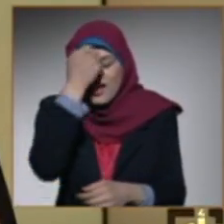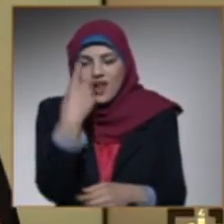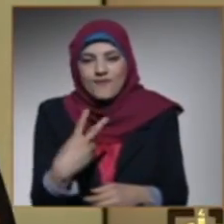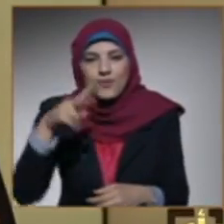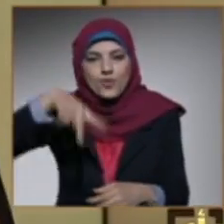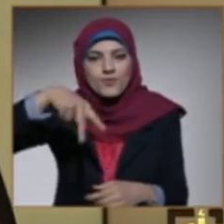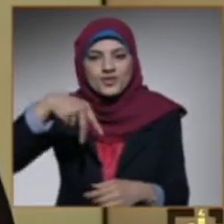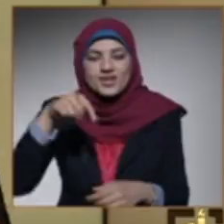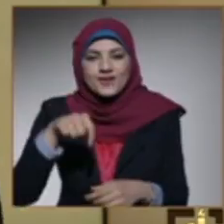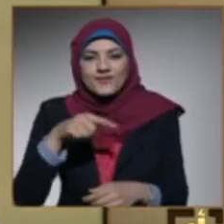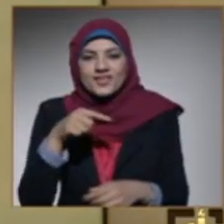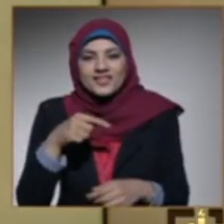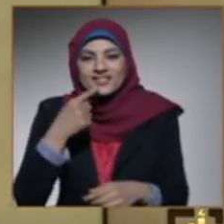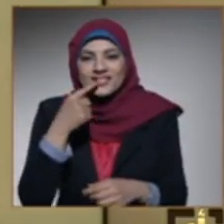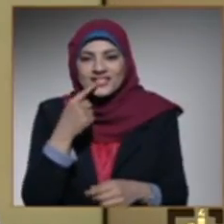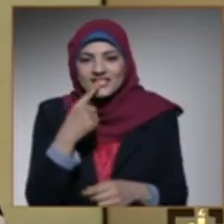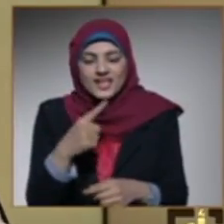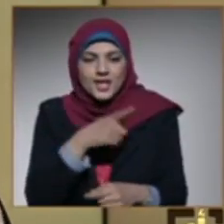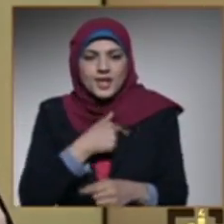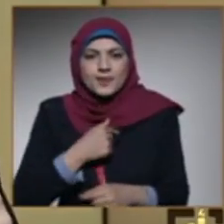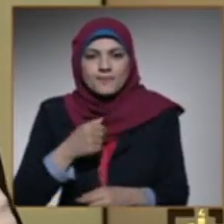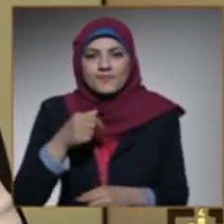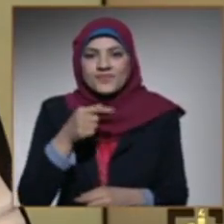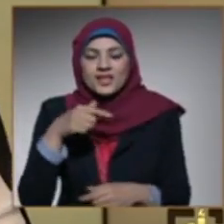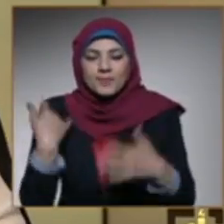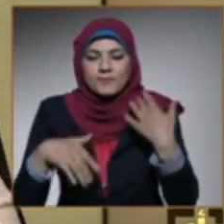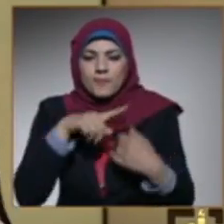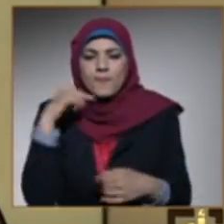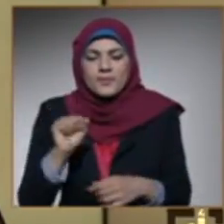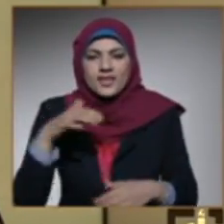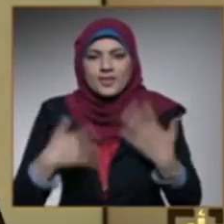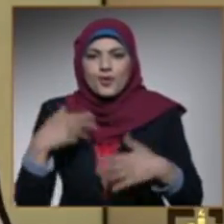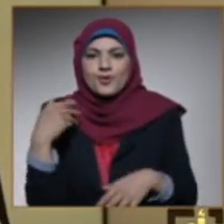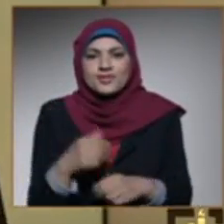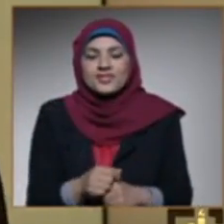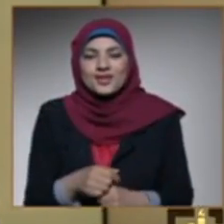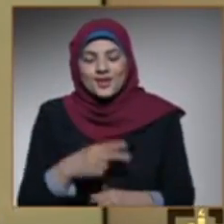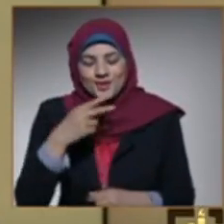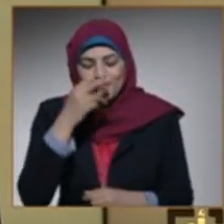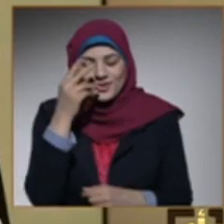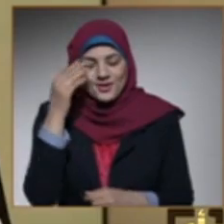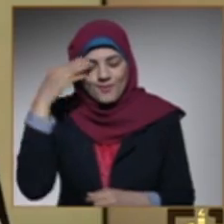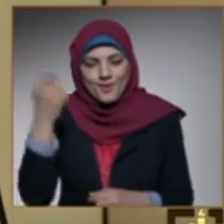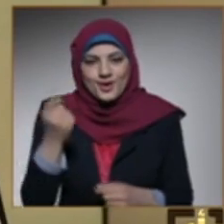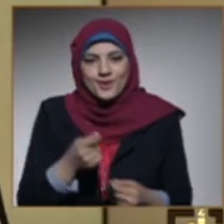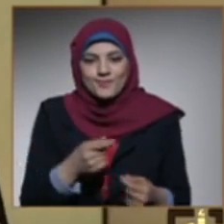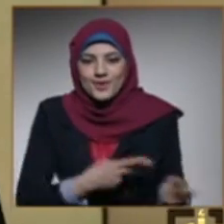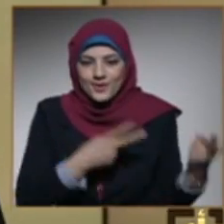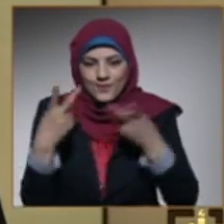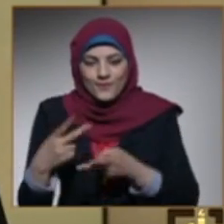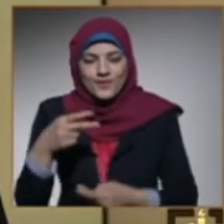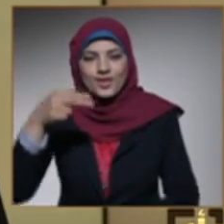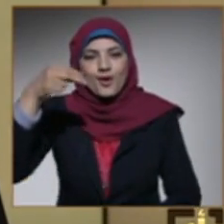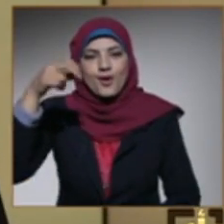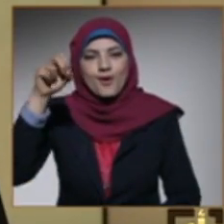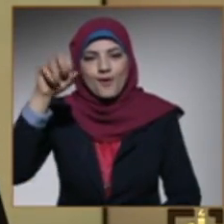ده هنناقشه مع حضراتكم ومع ضيوفي في الاستوديو في هذه الفقرة. سعدني أن أرحب بضيوفي، الأستاذة قمر عادل